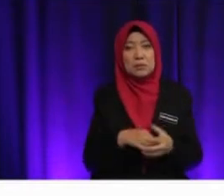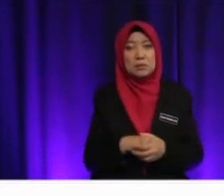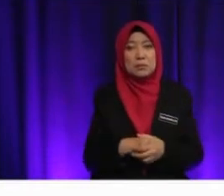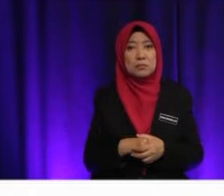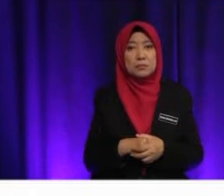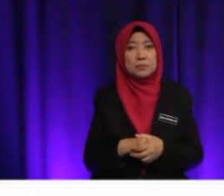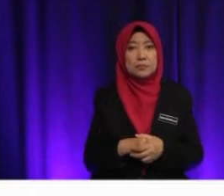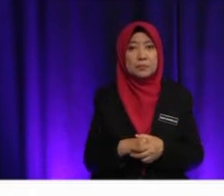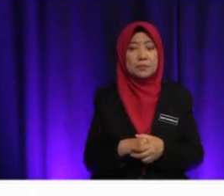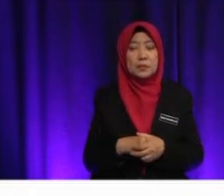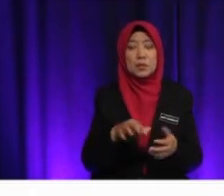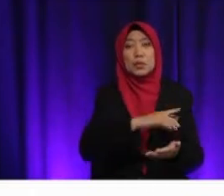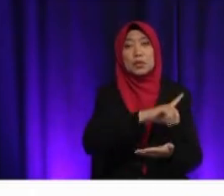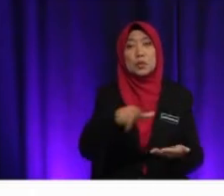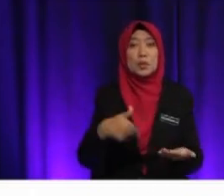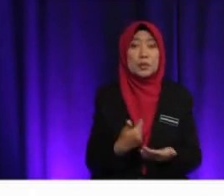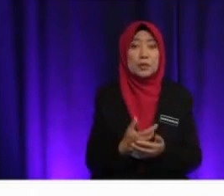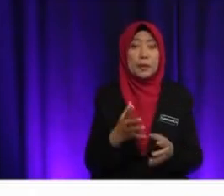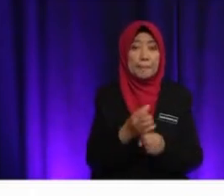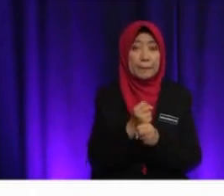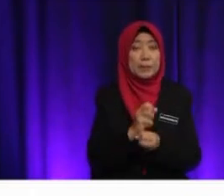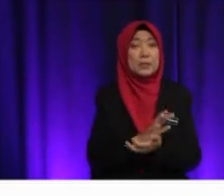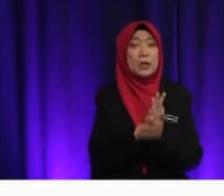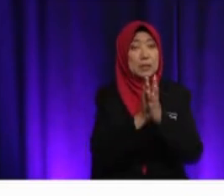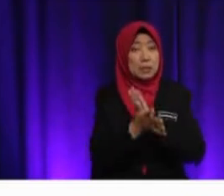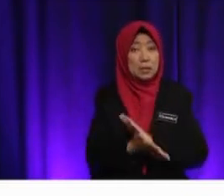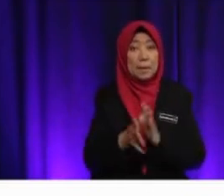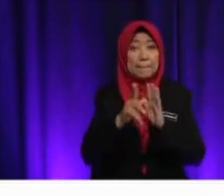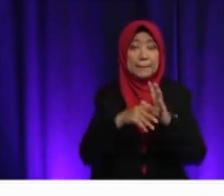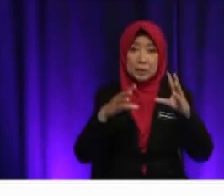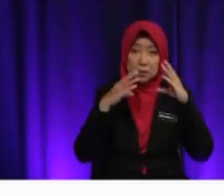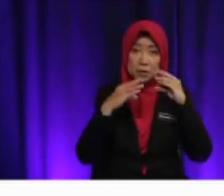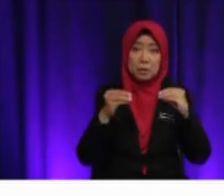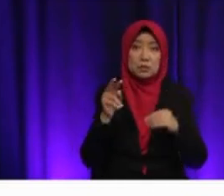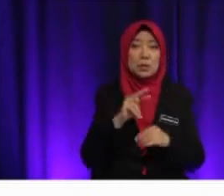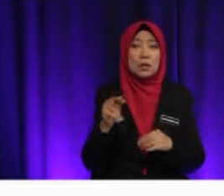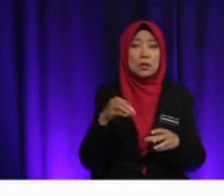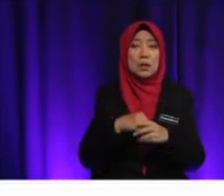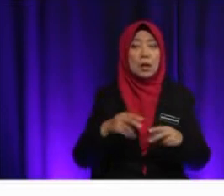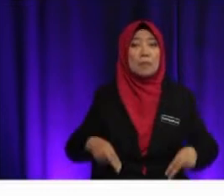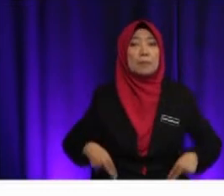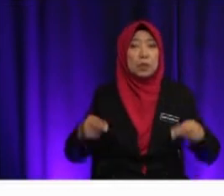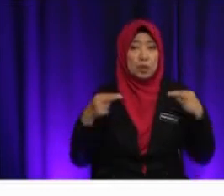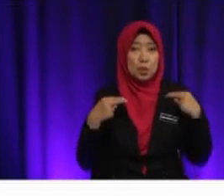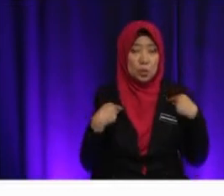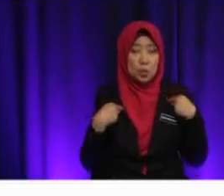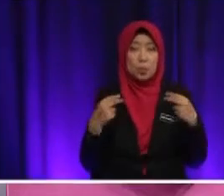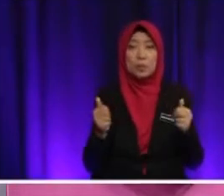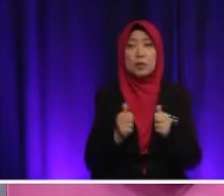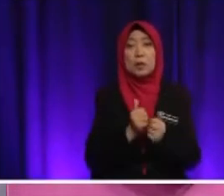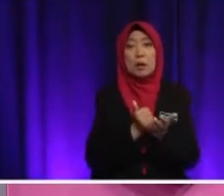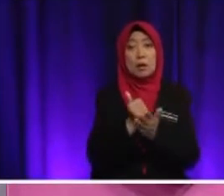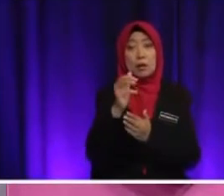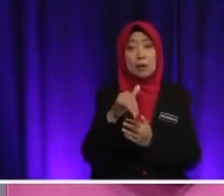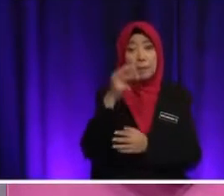ketiga, okay, secara overallnya kita dapat dijadikan iktibar dalam kehidupan kita dengan berpegang teguh dengan akidah yang benar dan berakhlak yang